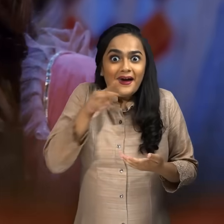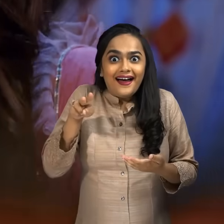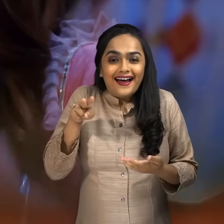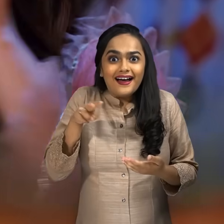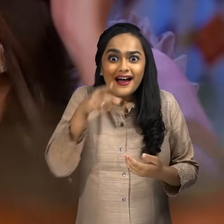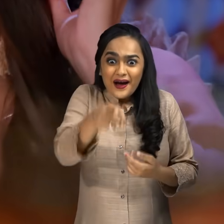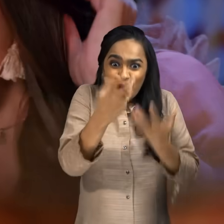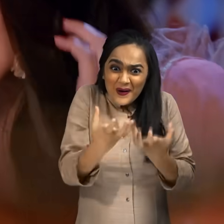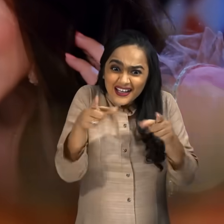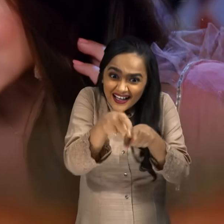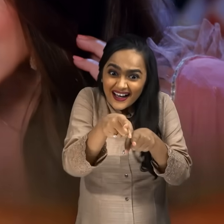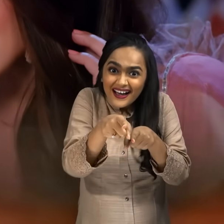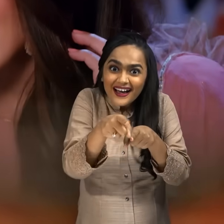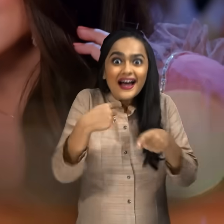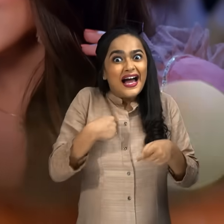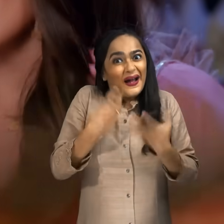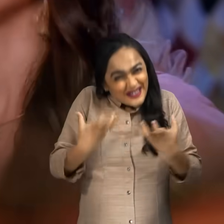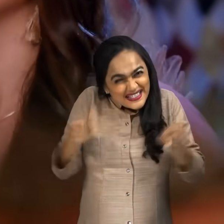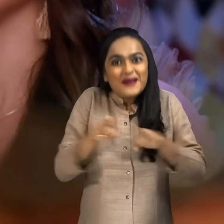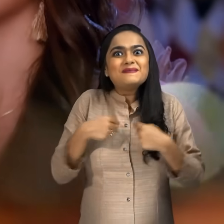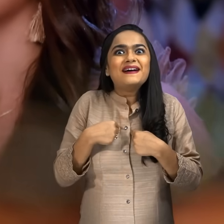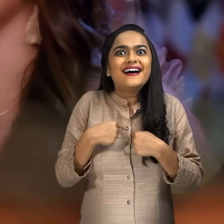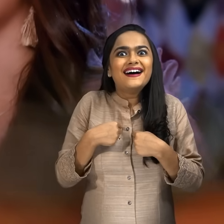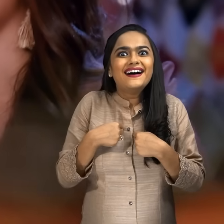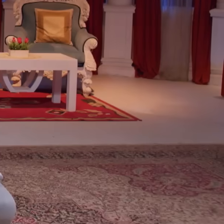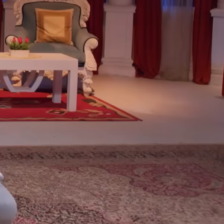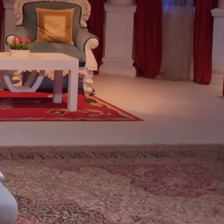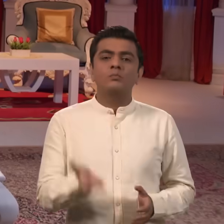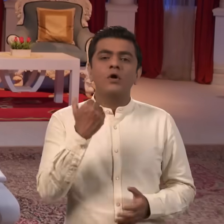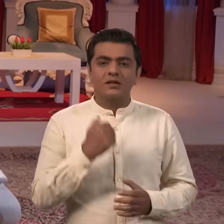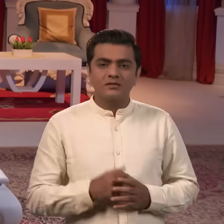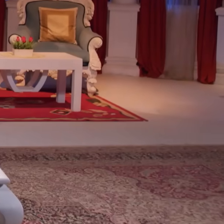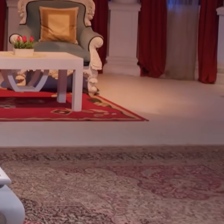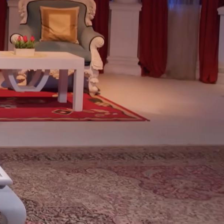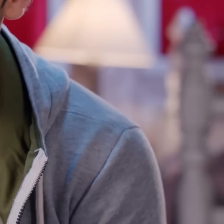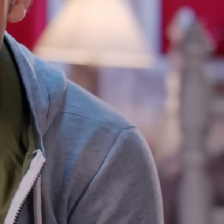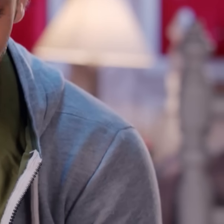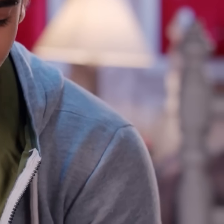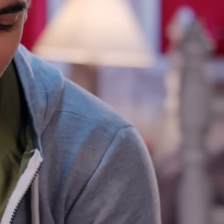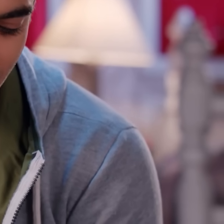इसका मतलब आप भी यही चाहती हैं और मैं भी। हाँ बता।